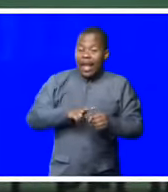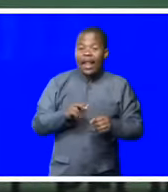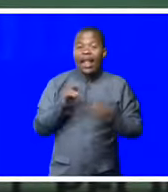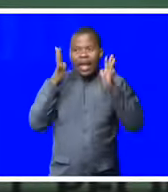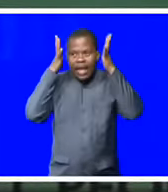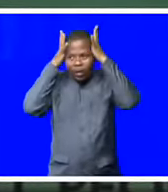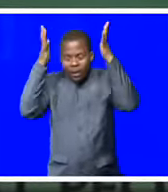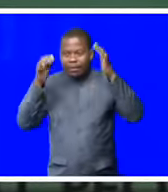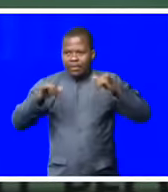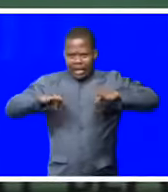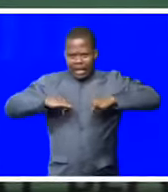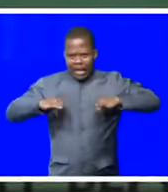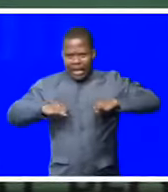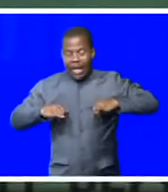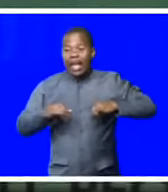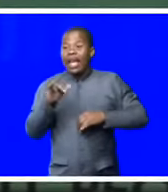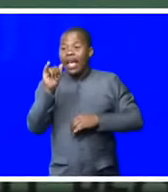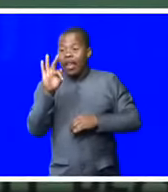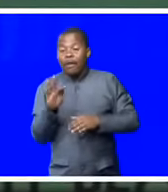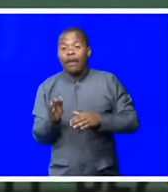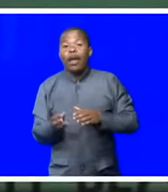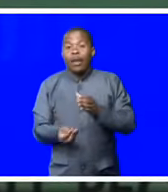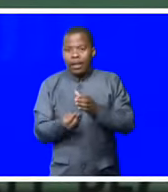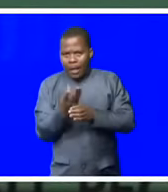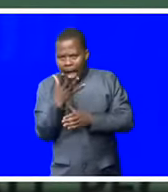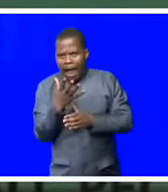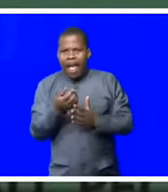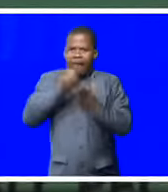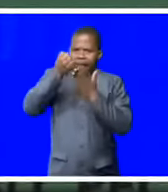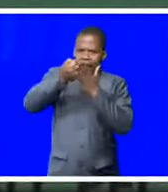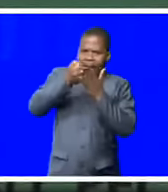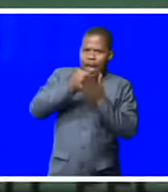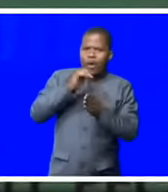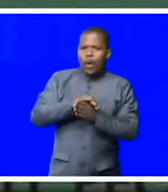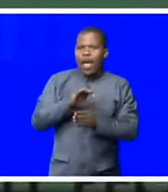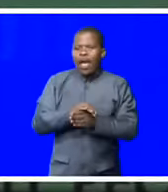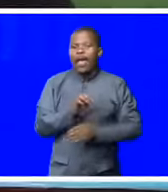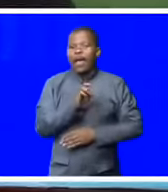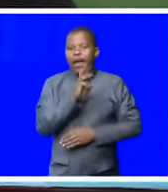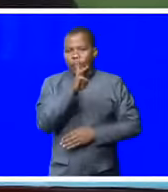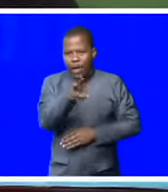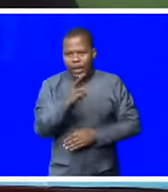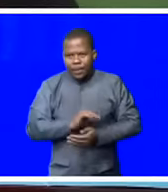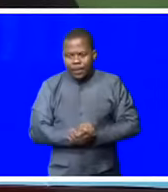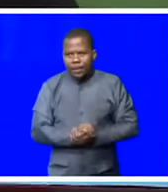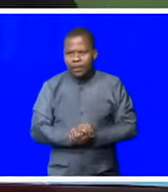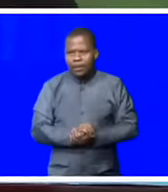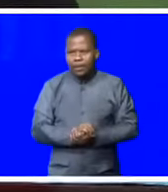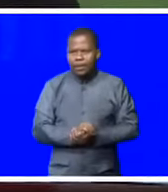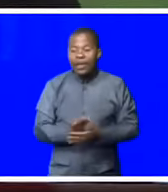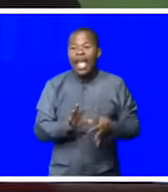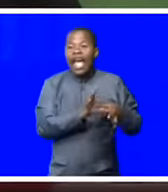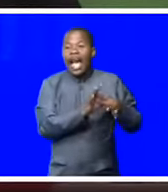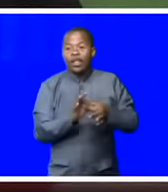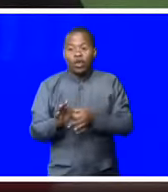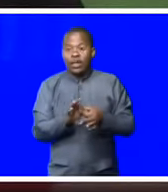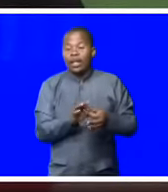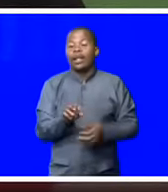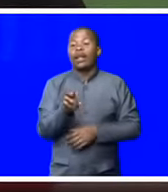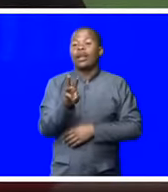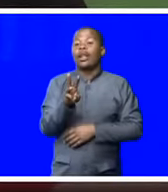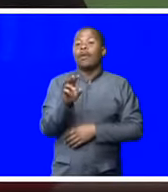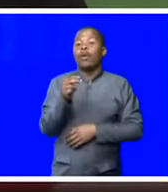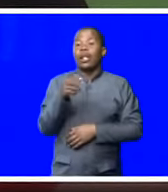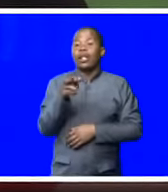leso sikhathi kuteke lokunye lokuvelile lekusadzika ukuthi kusikhathade kwamanje. Lo mele inhlangano yetempilo